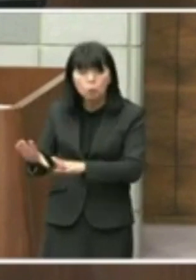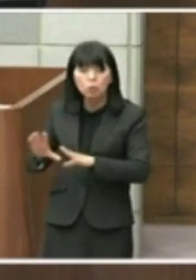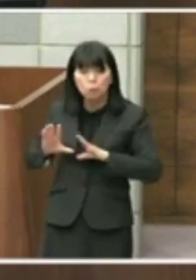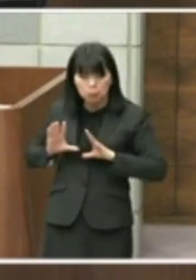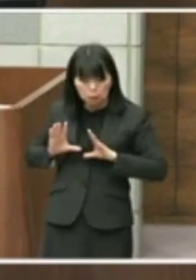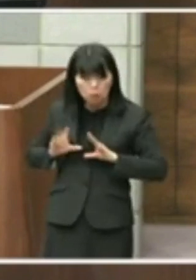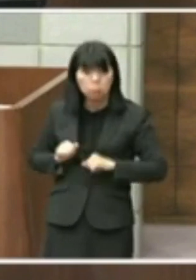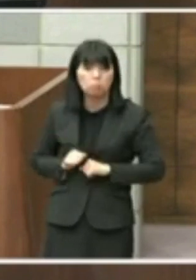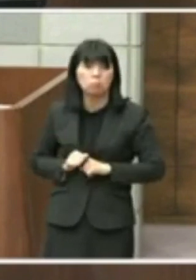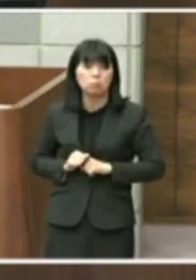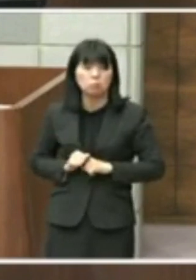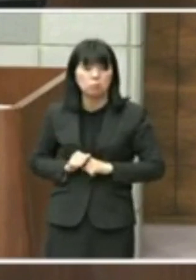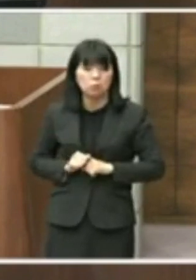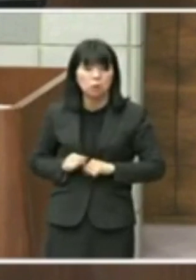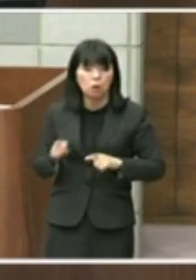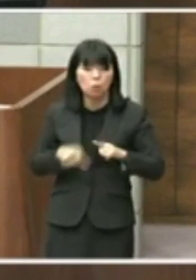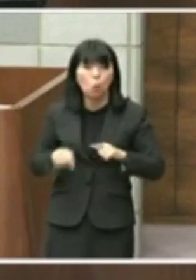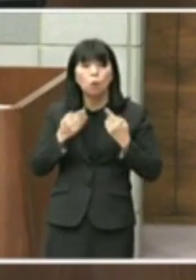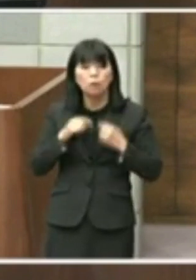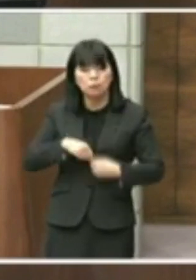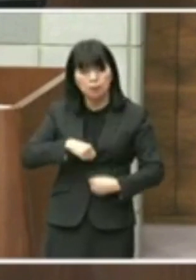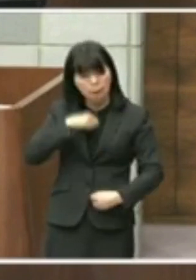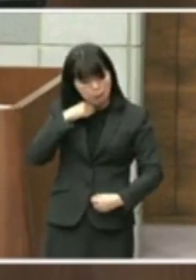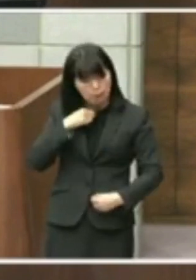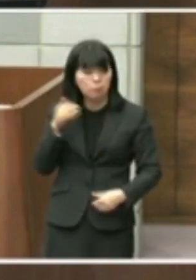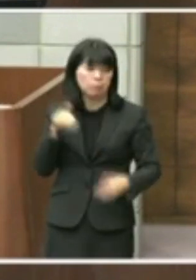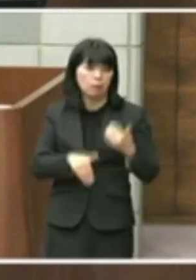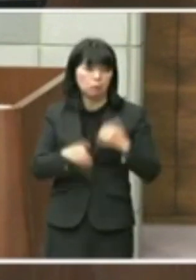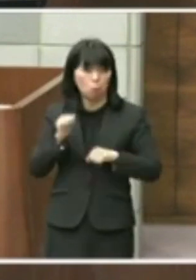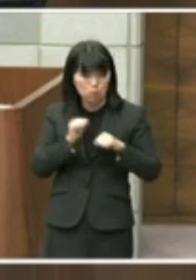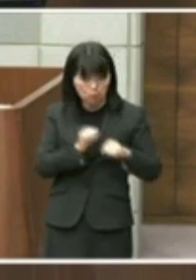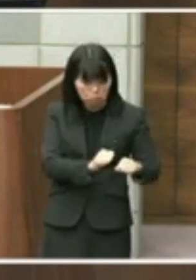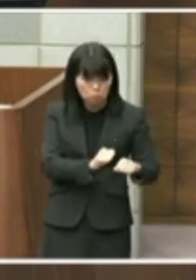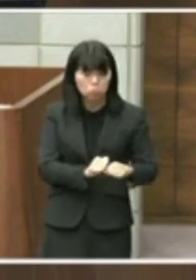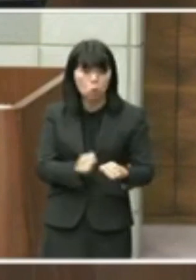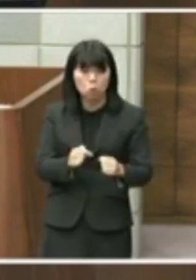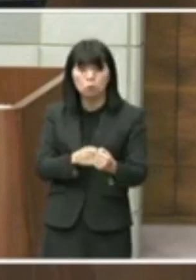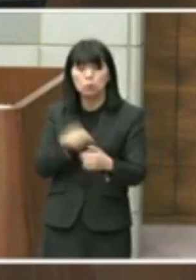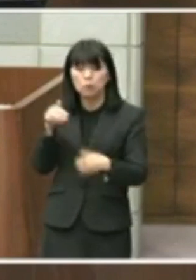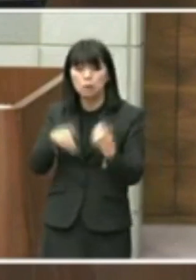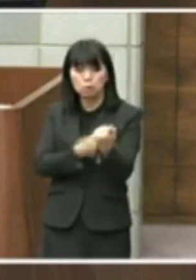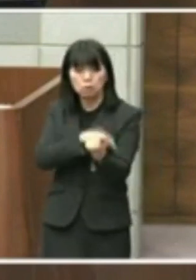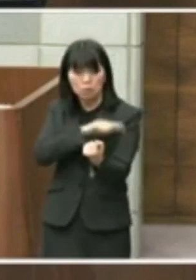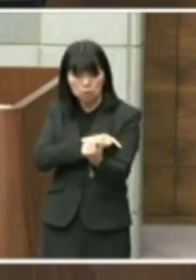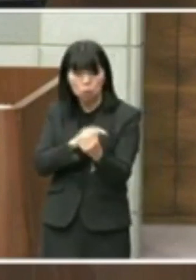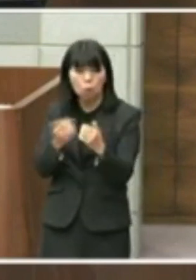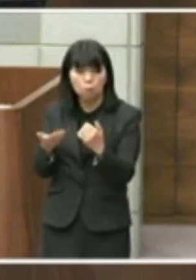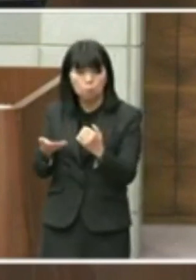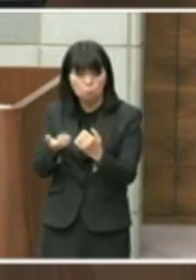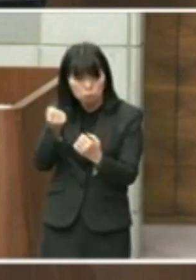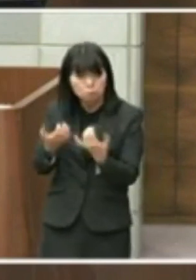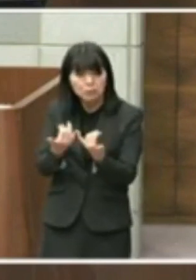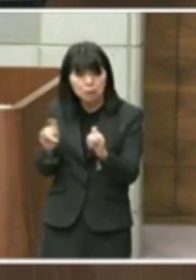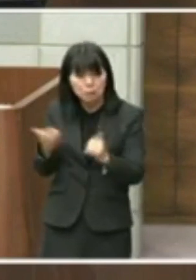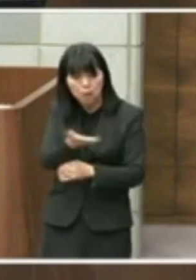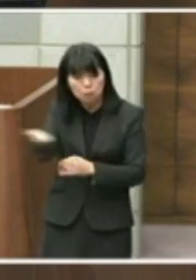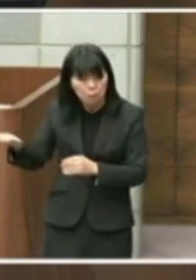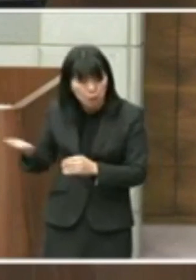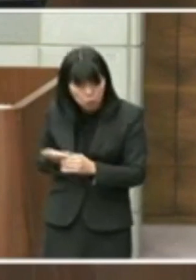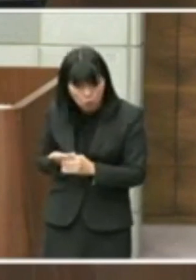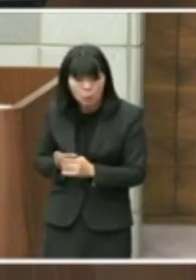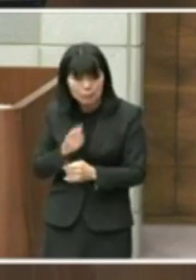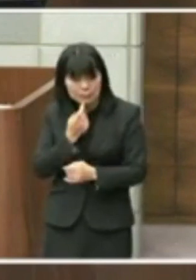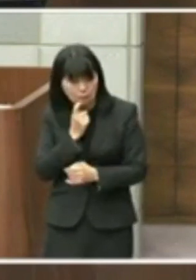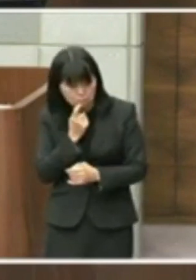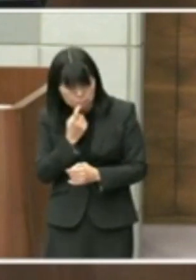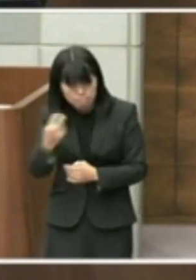して、公正な選挙の執行はもとより、有権者の皆様の疑惑や疑念を招くことがない